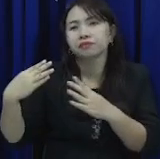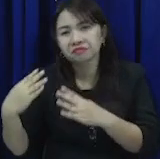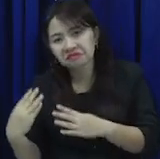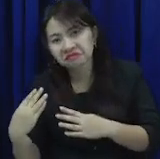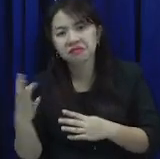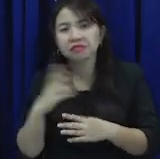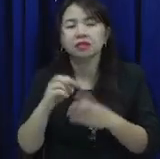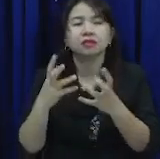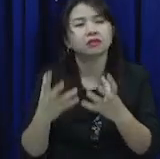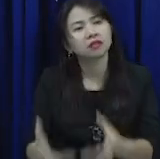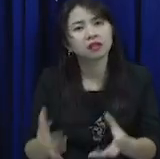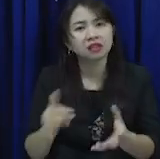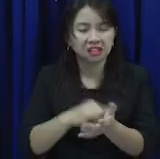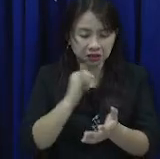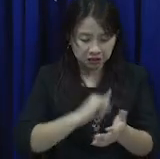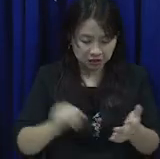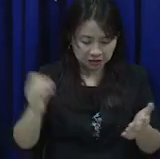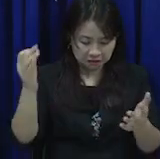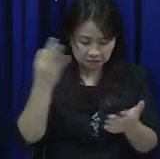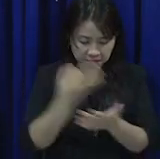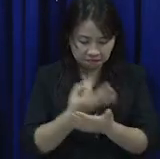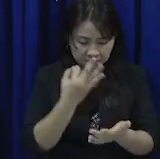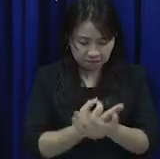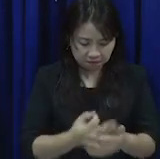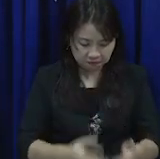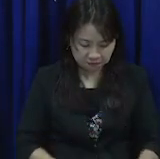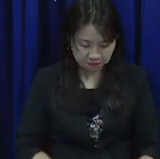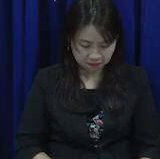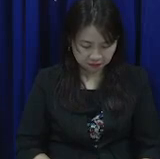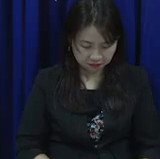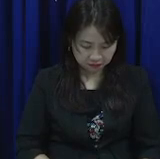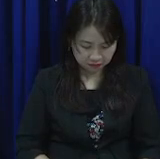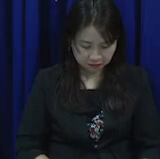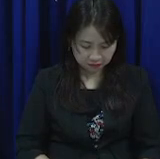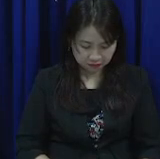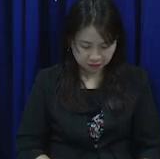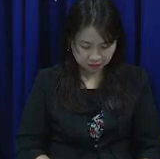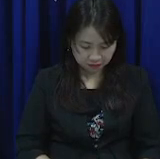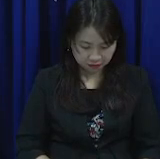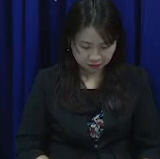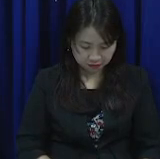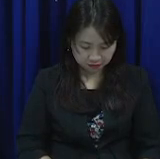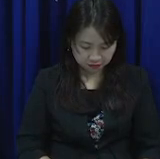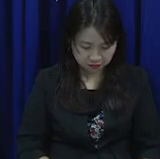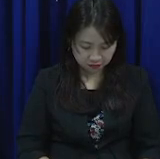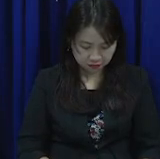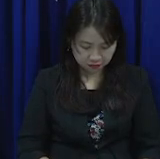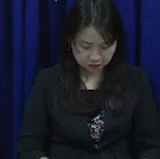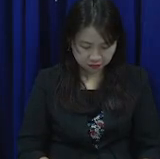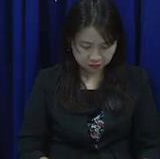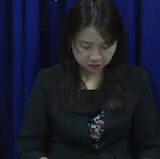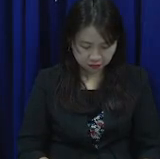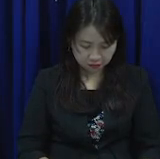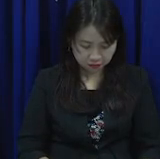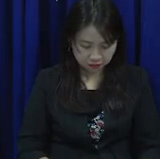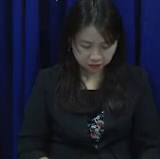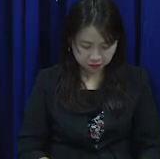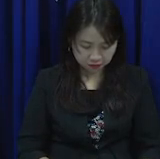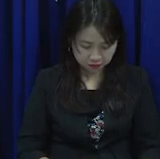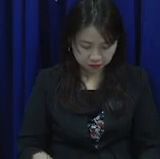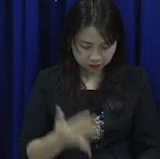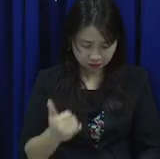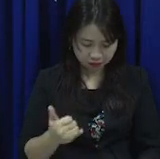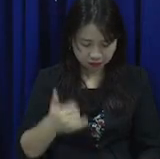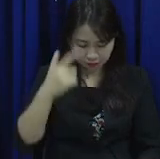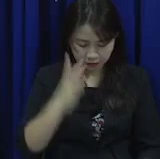that's right pera usapin Oh see Bakit binag kati wala ka ng panginoon